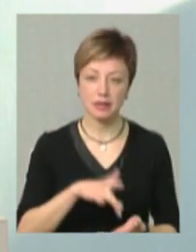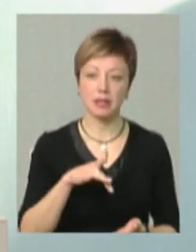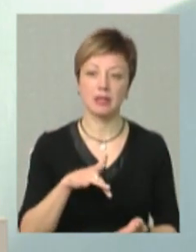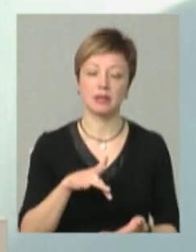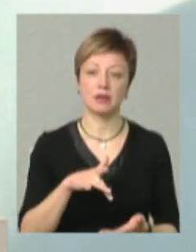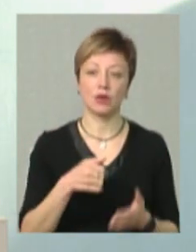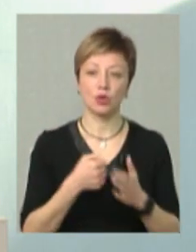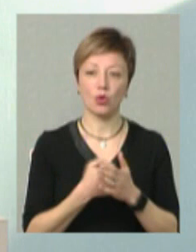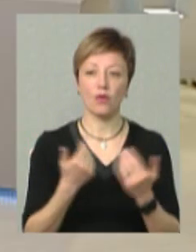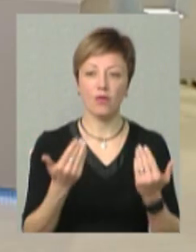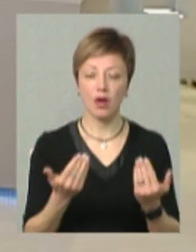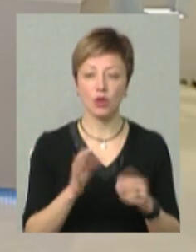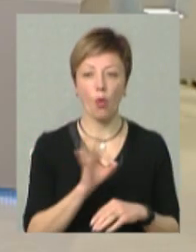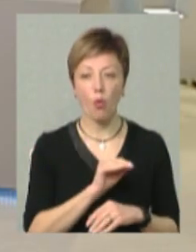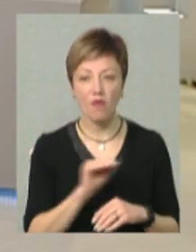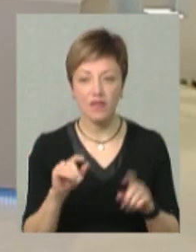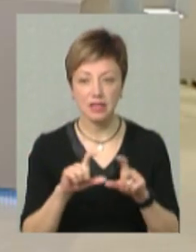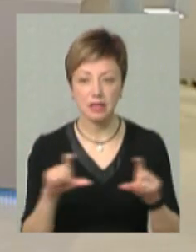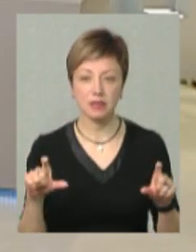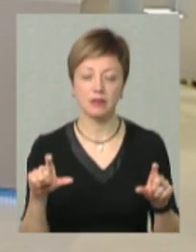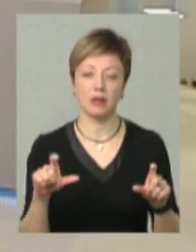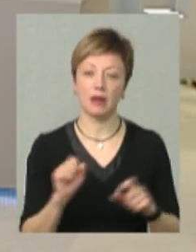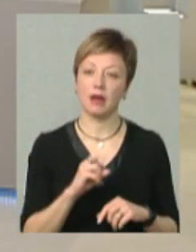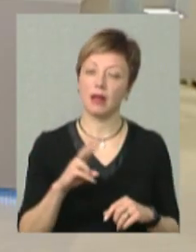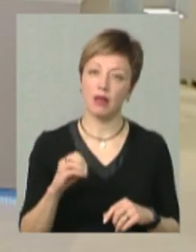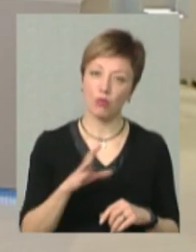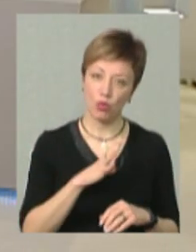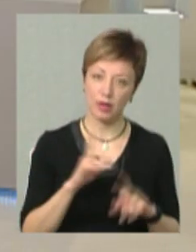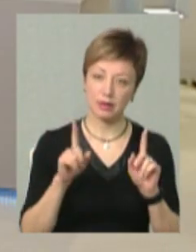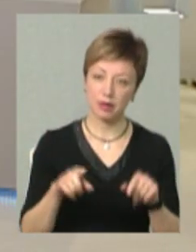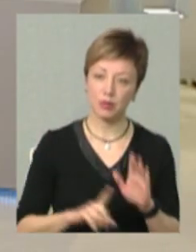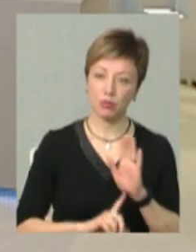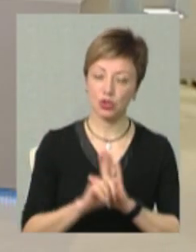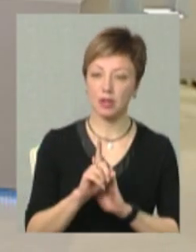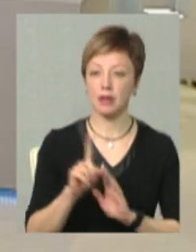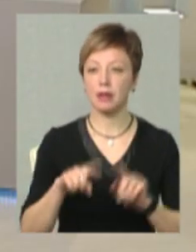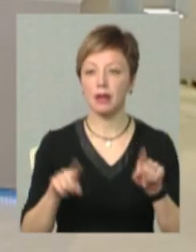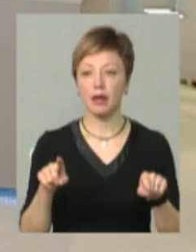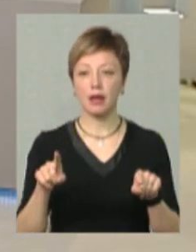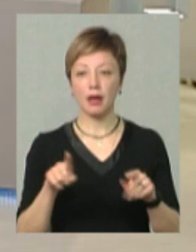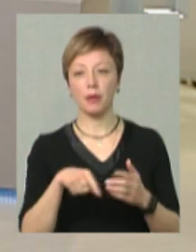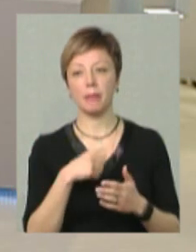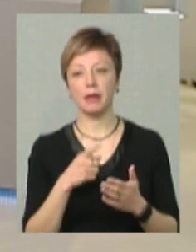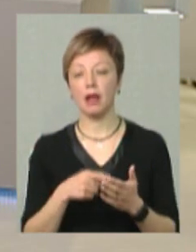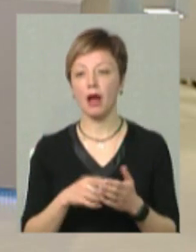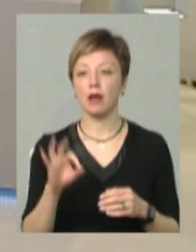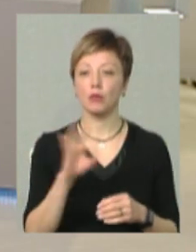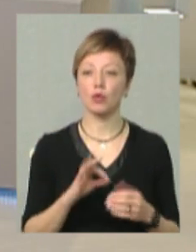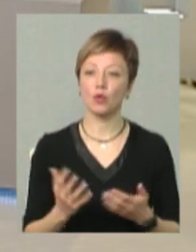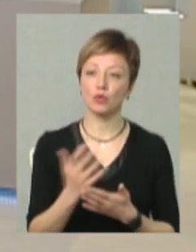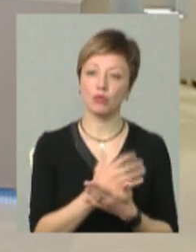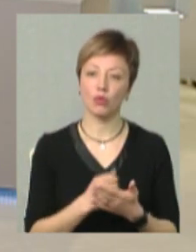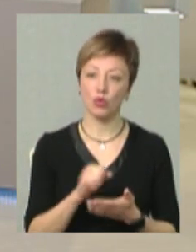центрів, до ваших офісів. Але були там на початках деякі питання щодо